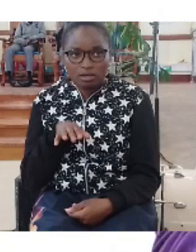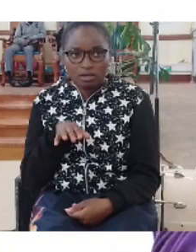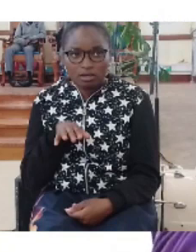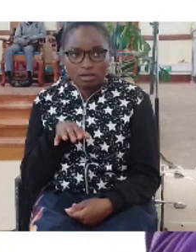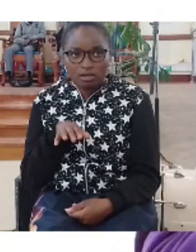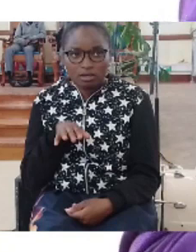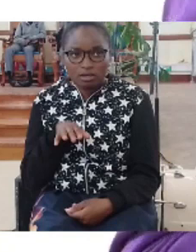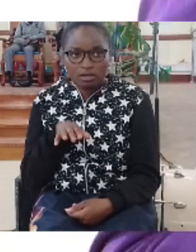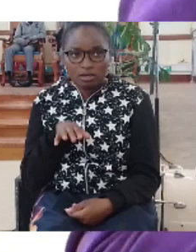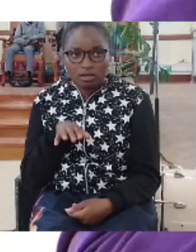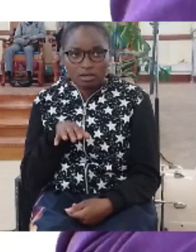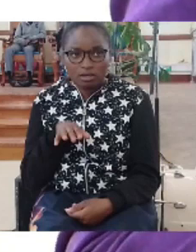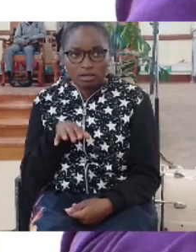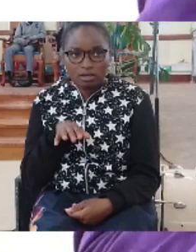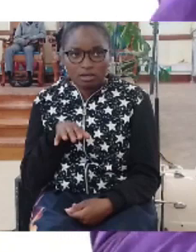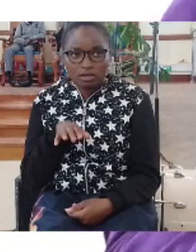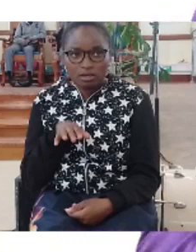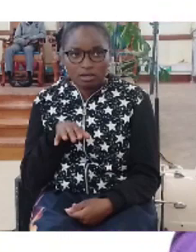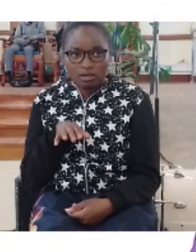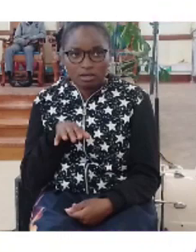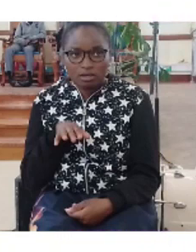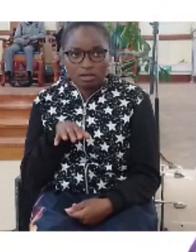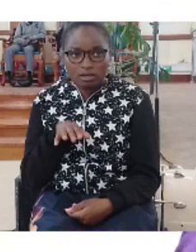Neguo madeko matuera. Makiona goma.